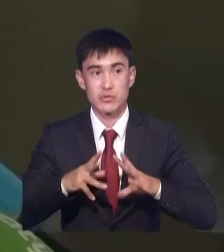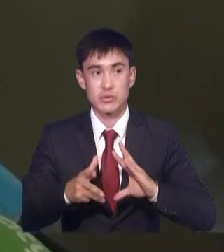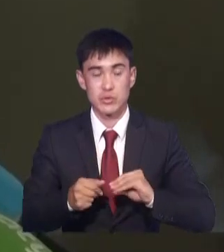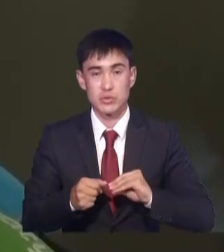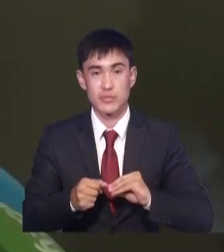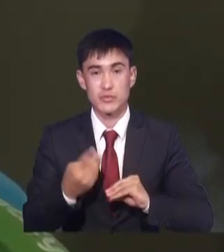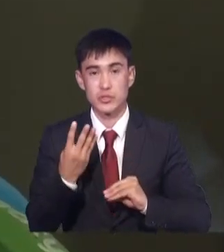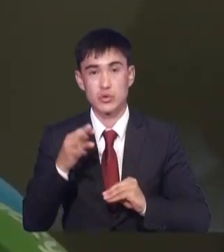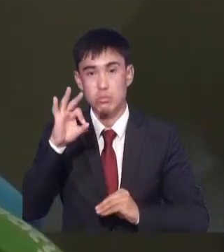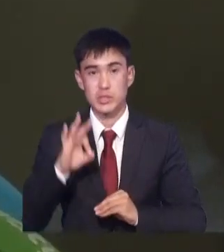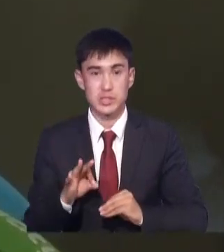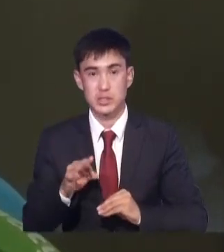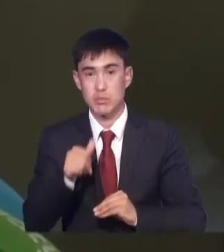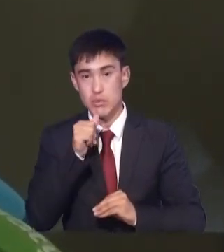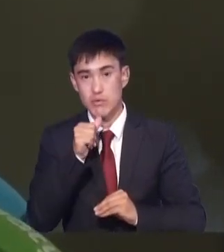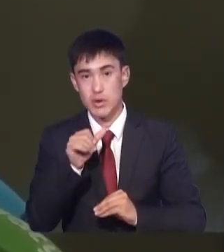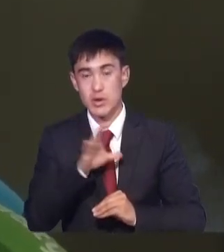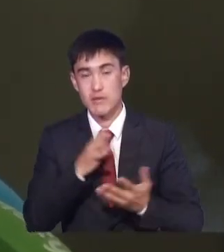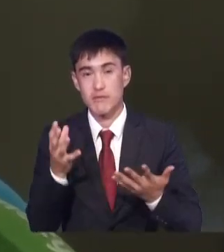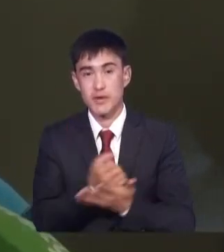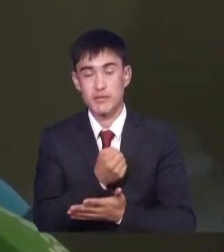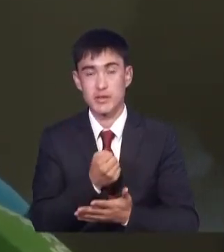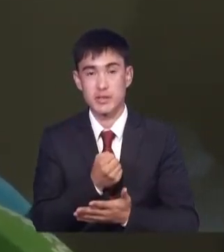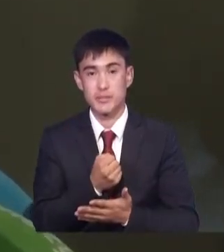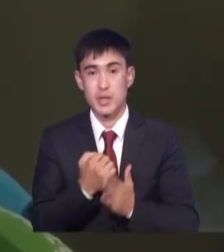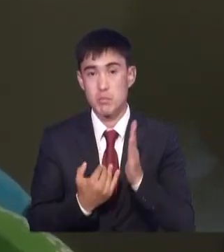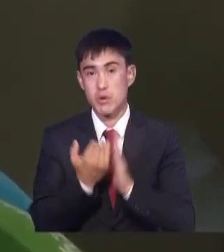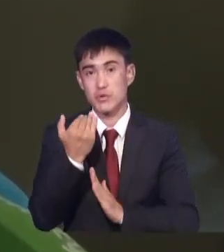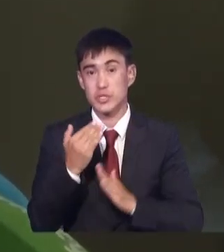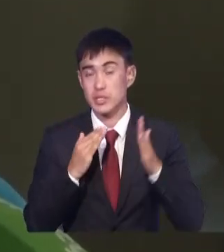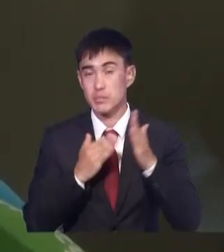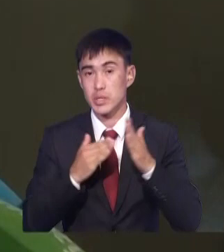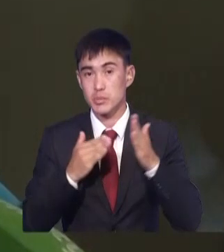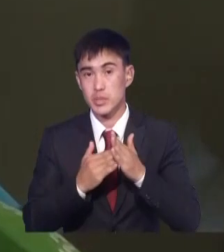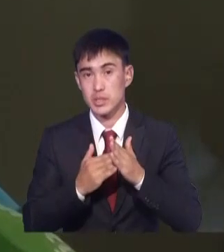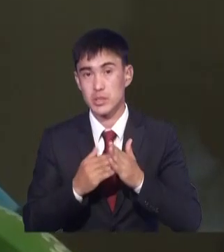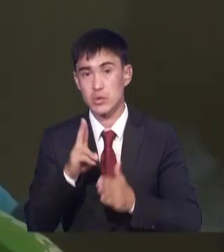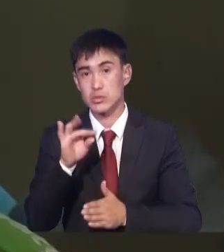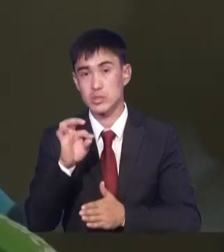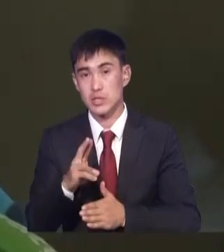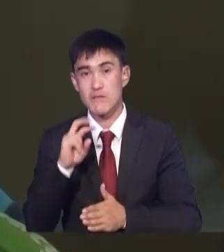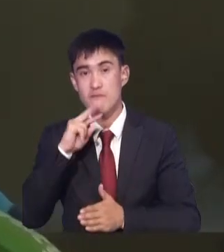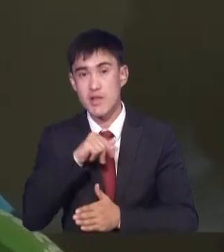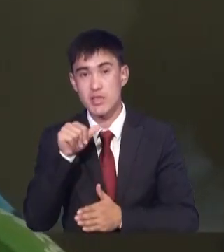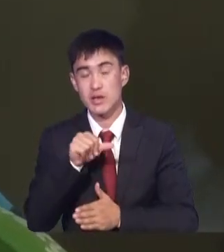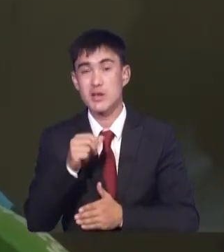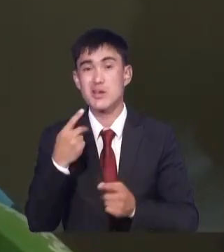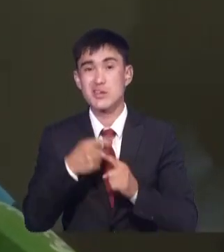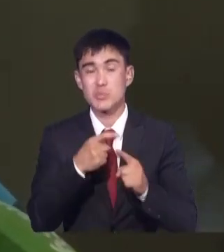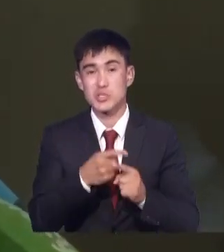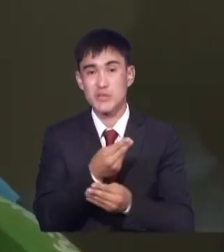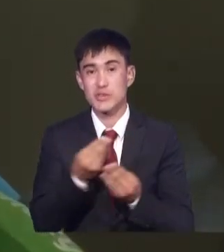исследований в 4% пробах выявлены превышение предельно допустимых концентраций вредных химических веществ.